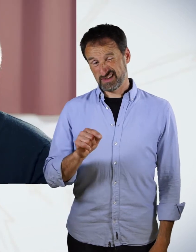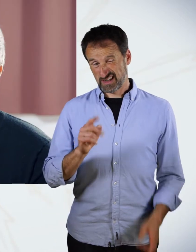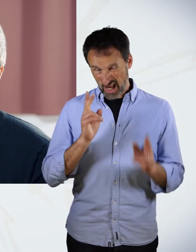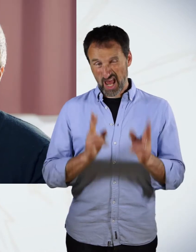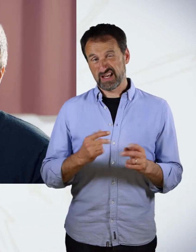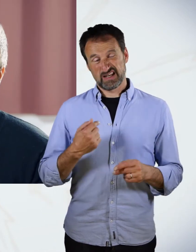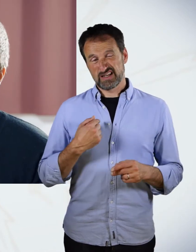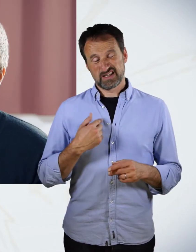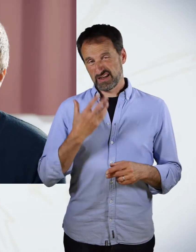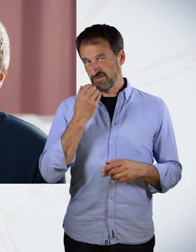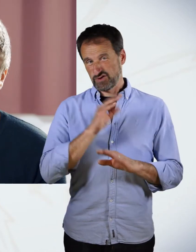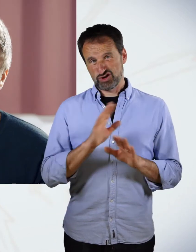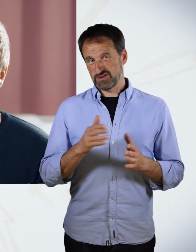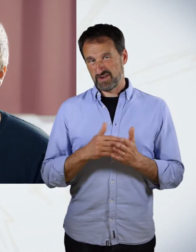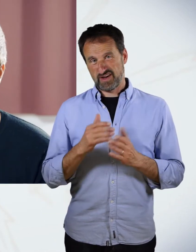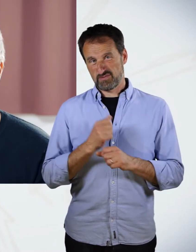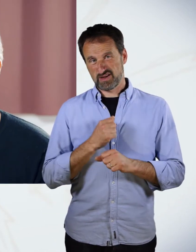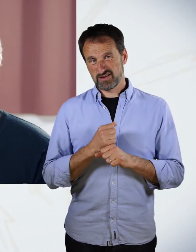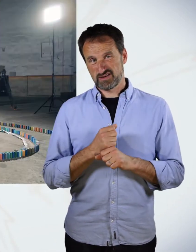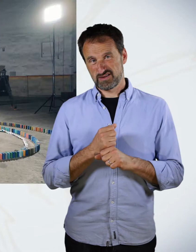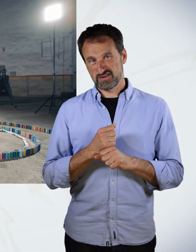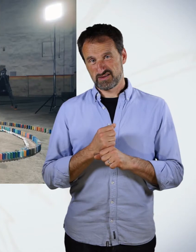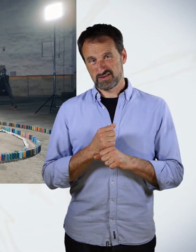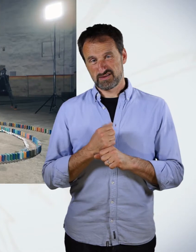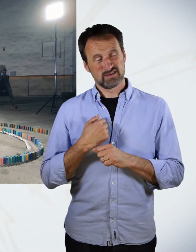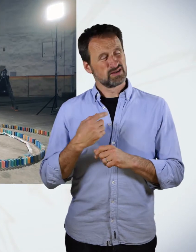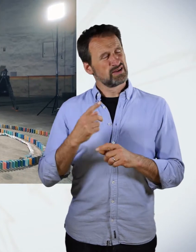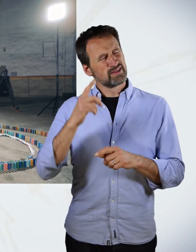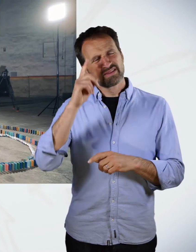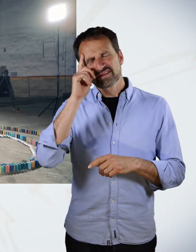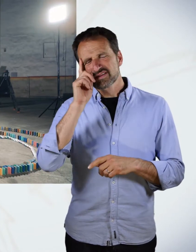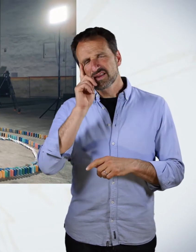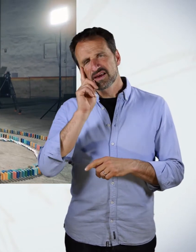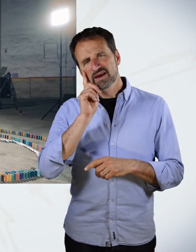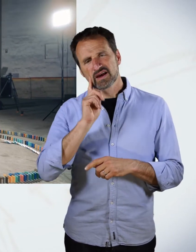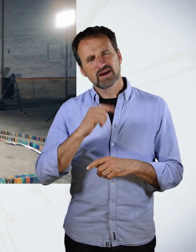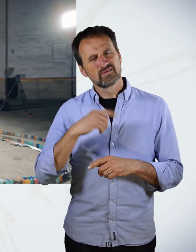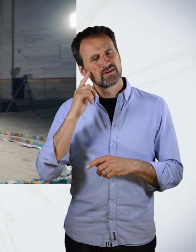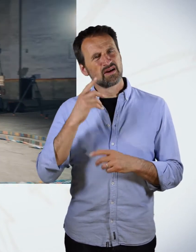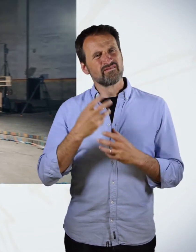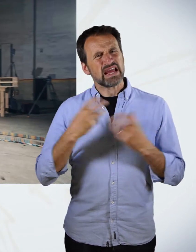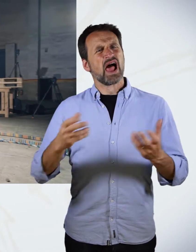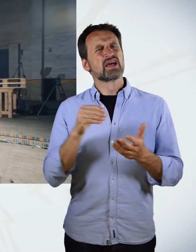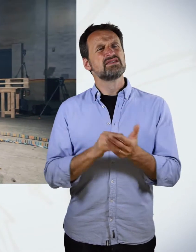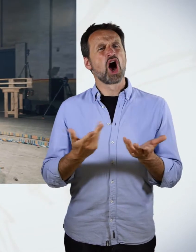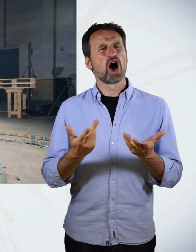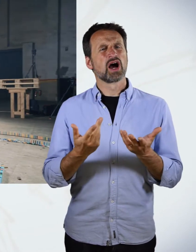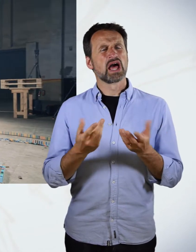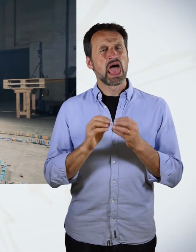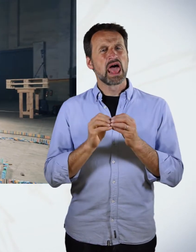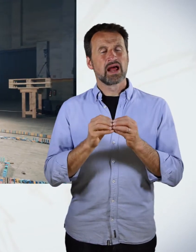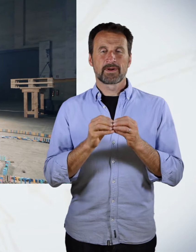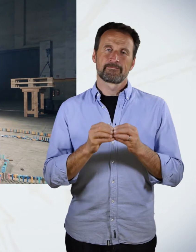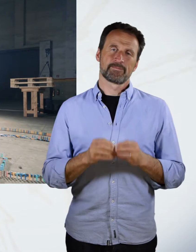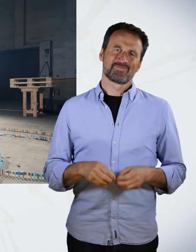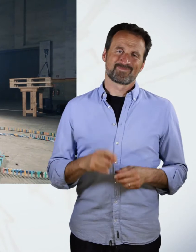nicht mehr weitermachen, weil ich einfach nur noch genervt war und mir gedacht habe, wie lange soll ich denn jetzt noch hier bleiben? Aber diese Steine und diese Probleme stehen